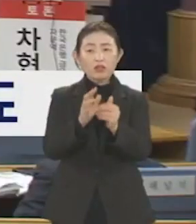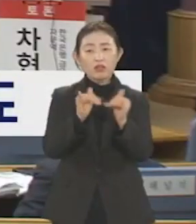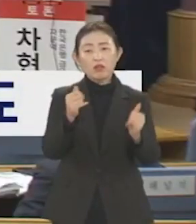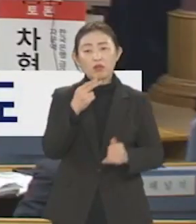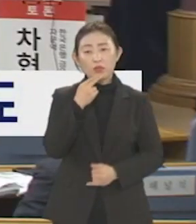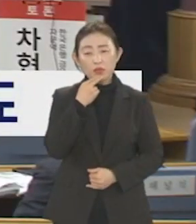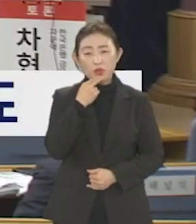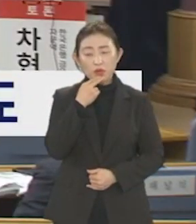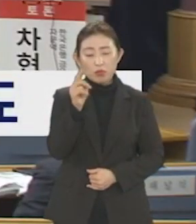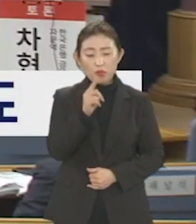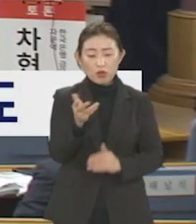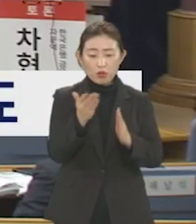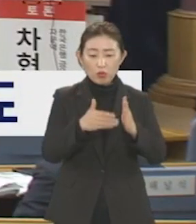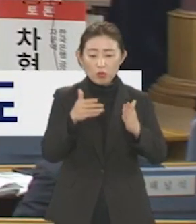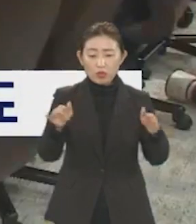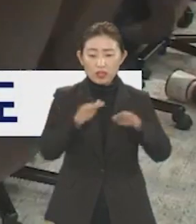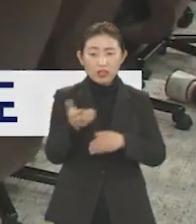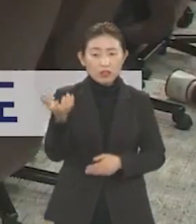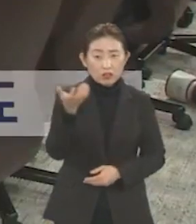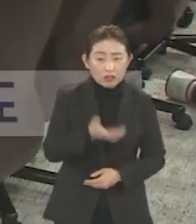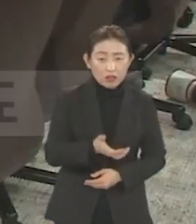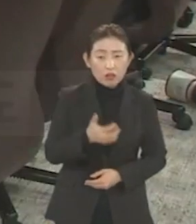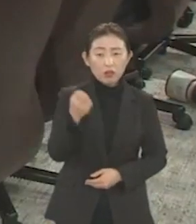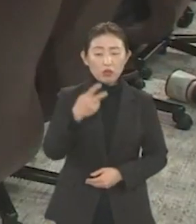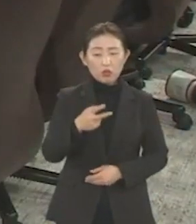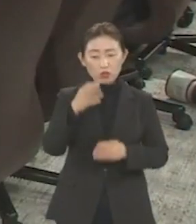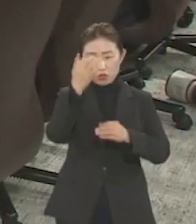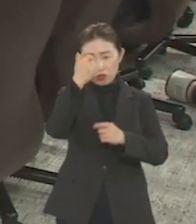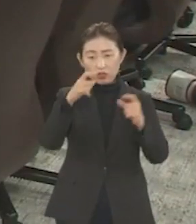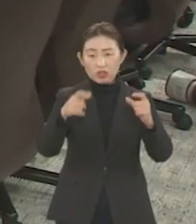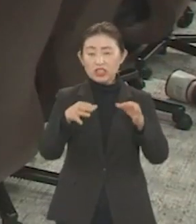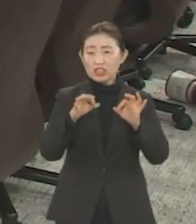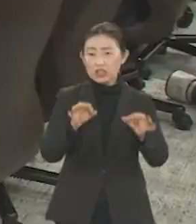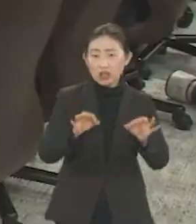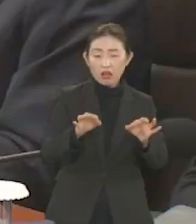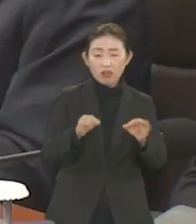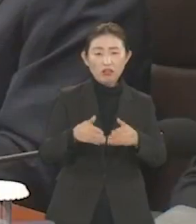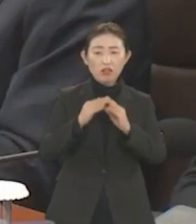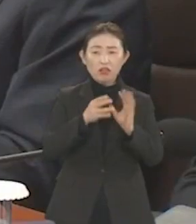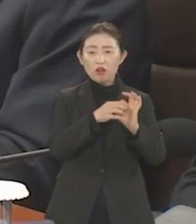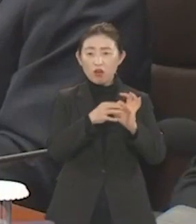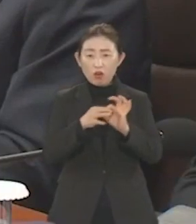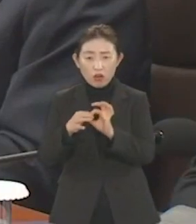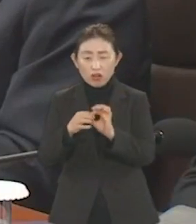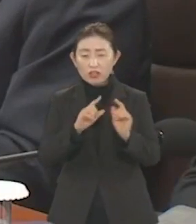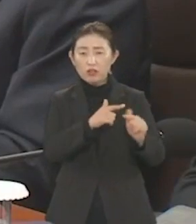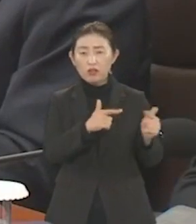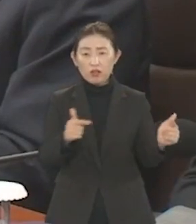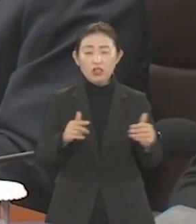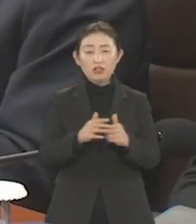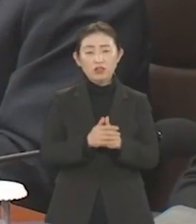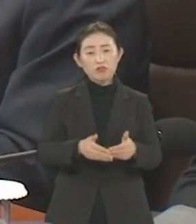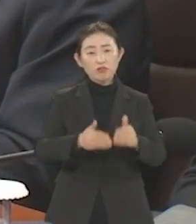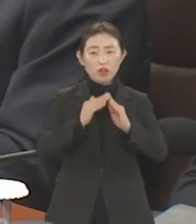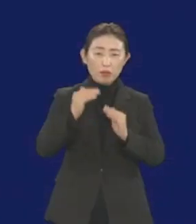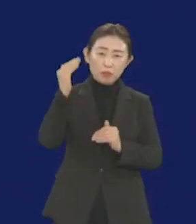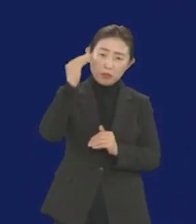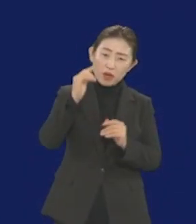충청 지방은행 설립 등 현안 해결에 정부와 소통이 부족하지 않겠냐는 우려인데 물론 반대 시각도